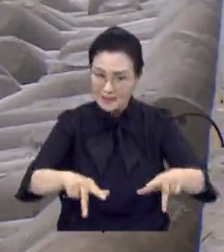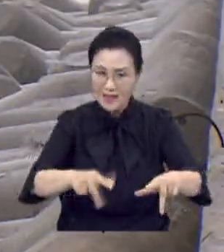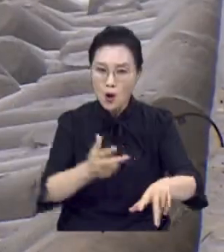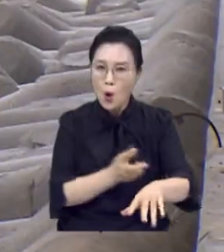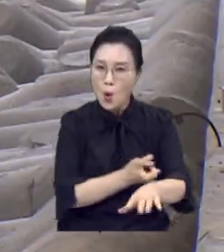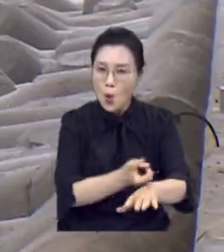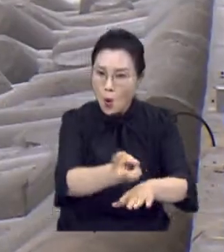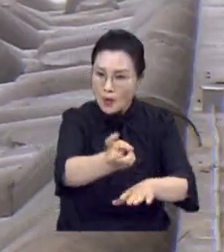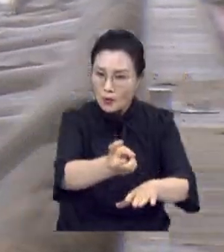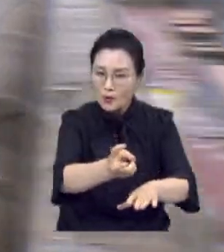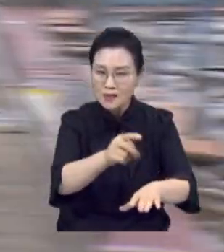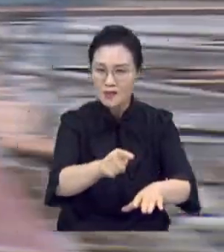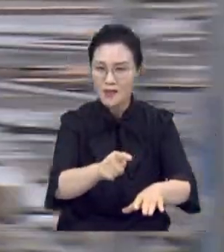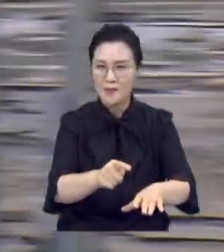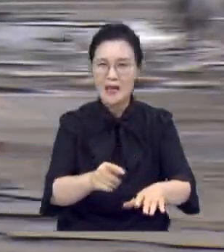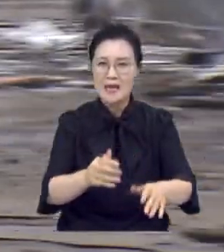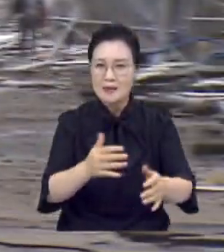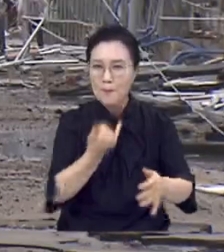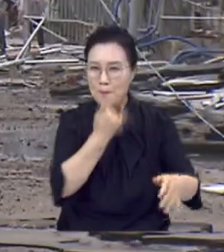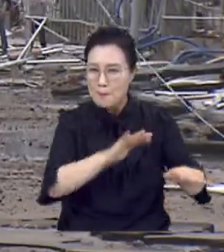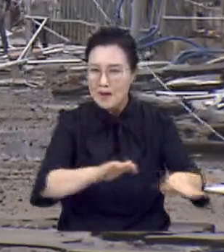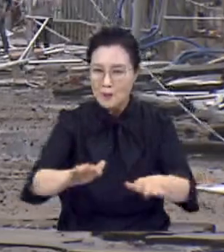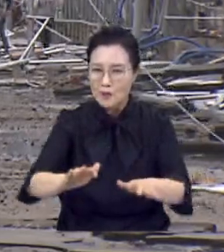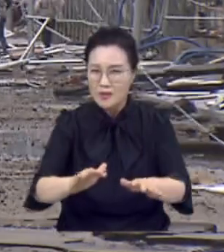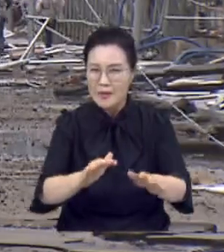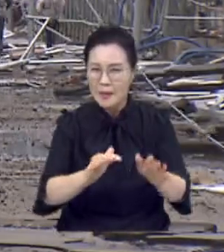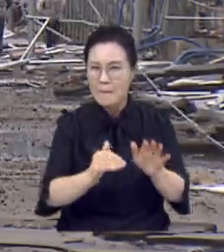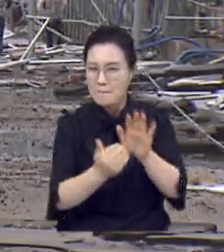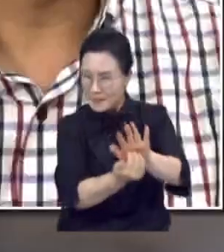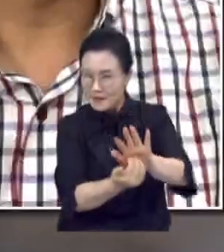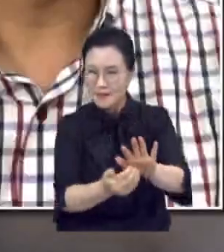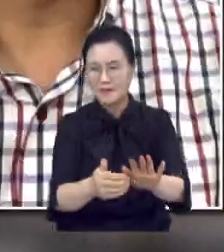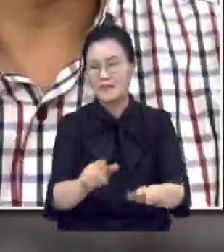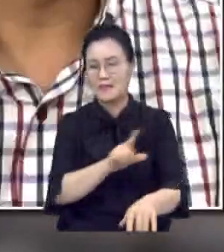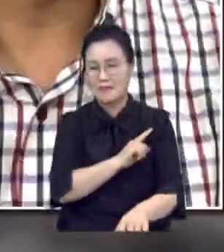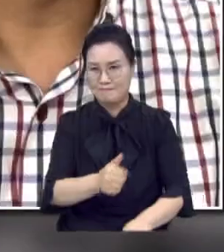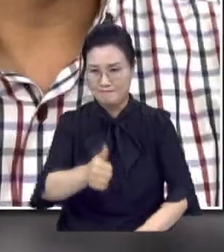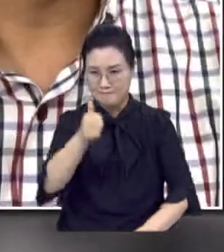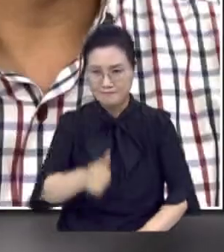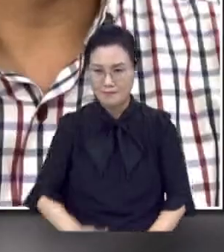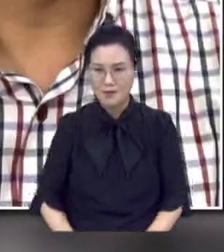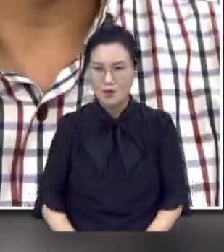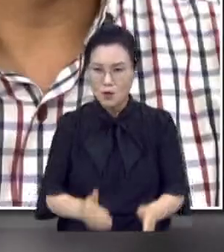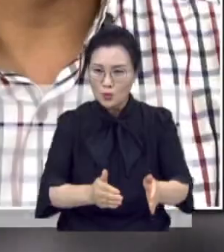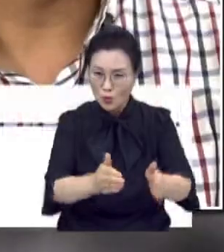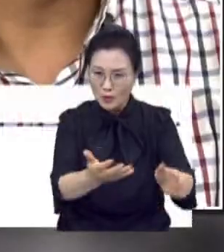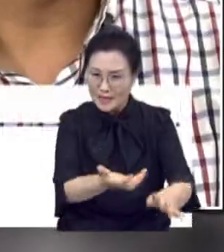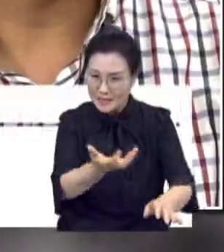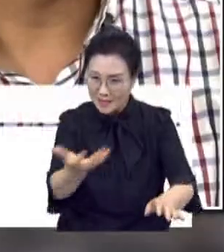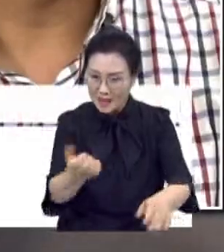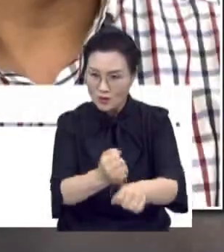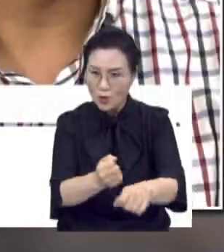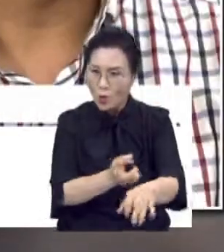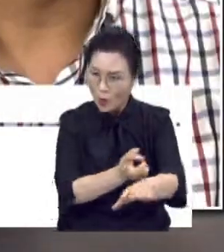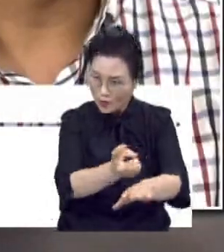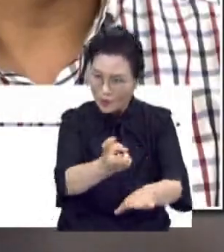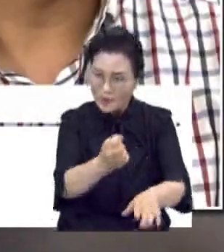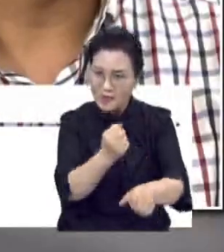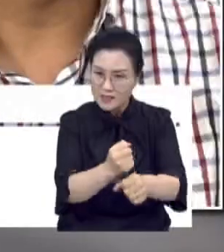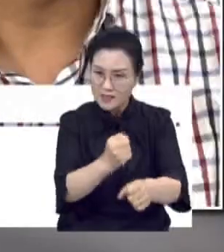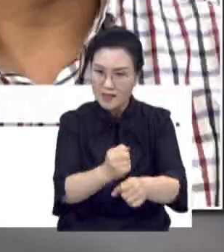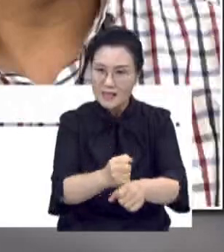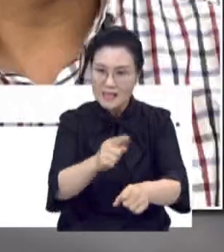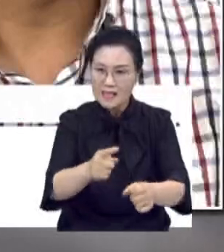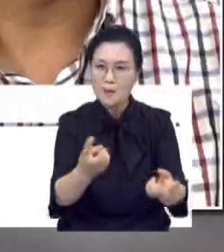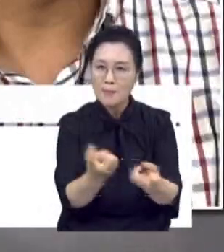등 파도를 피하는 것이 최선이라고 조언합니다. 도로를 이전한다거나 아니면 고가도로를 설치한다거나 뭐 이런